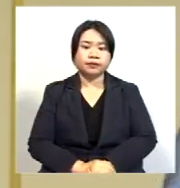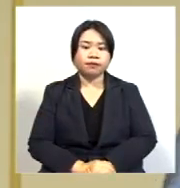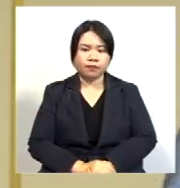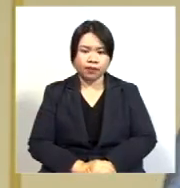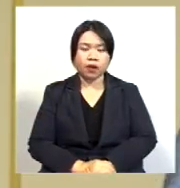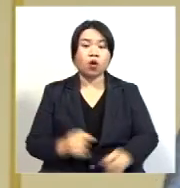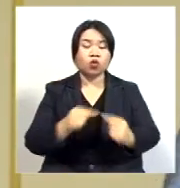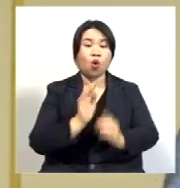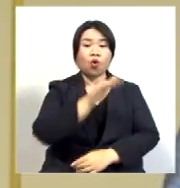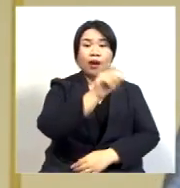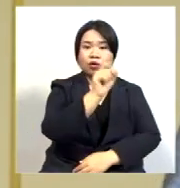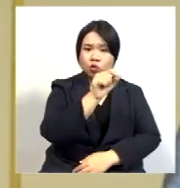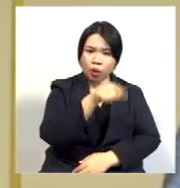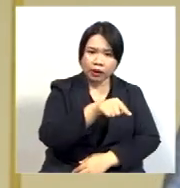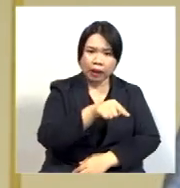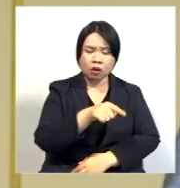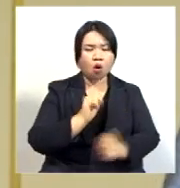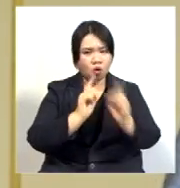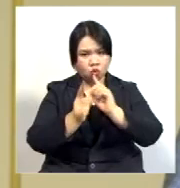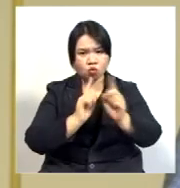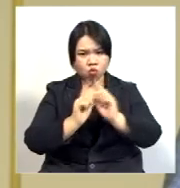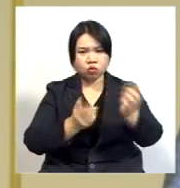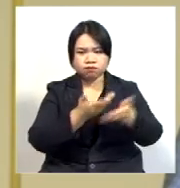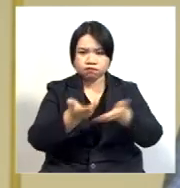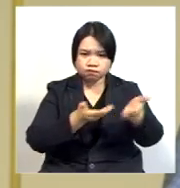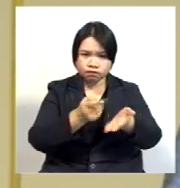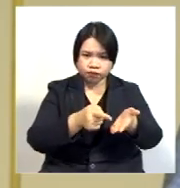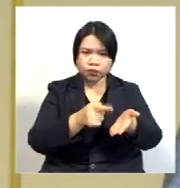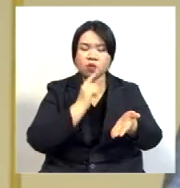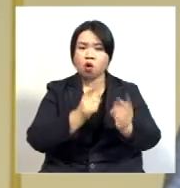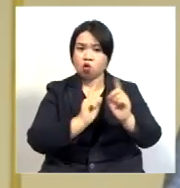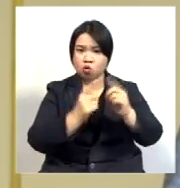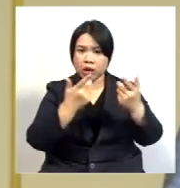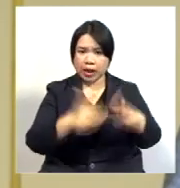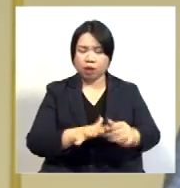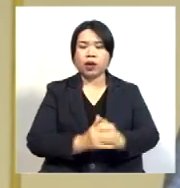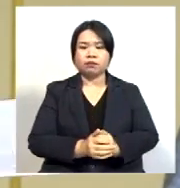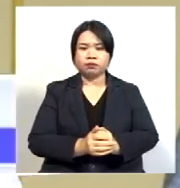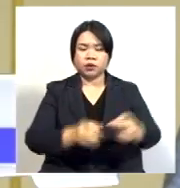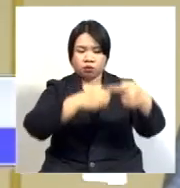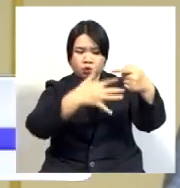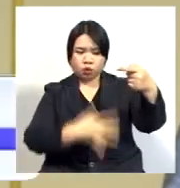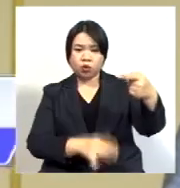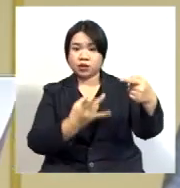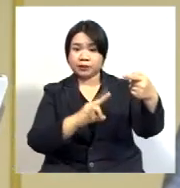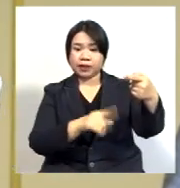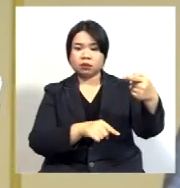การทางพิเศษนี่ก็ไปดำเนินการเจรจานะครับแล้วก็ปรากฏว่าสิ่งที่เจรจาก็คือทั้ง17เรื่องเนี่ยนะครับ